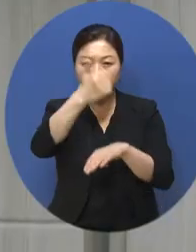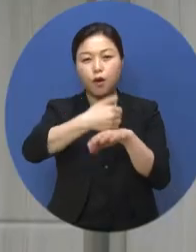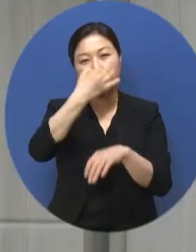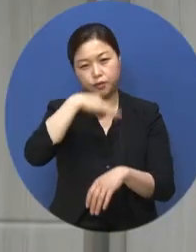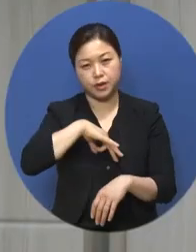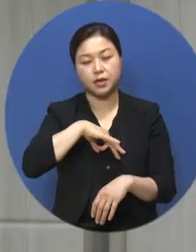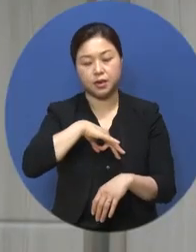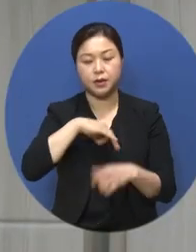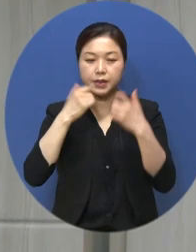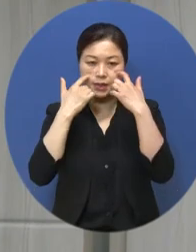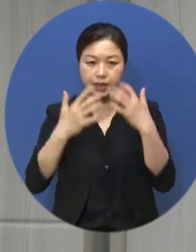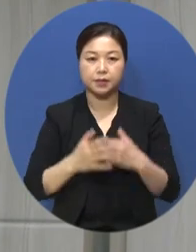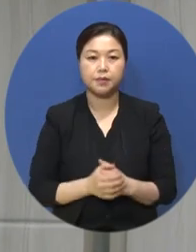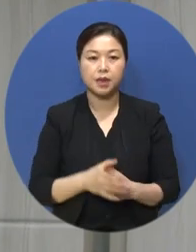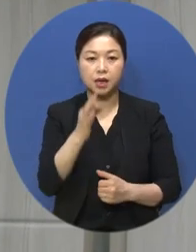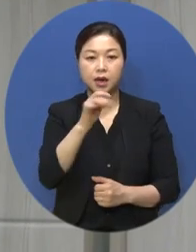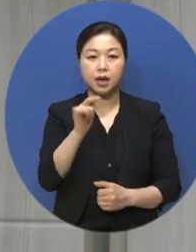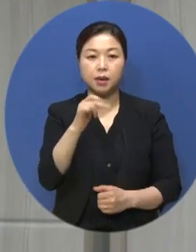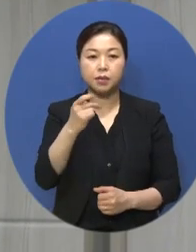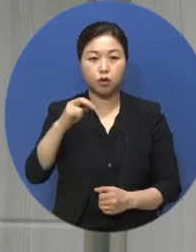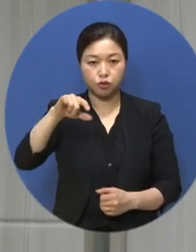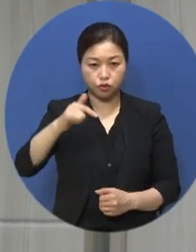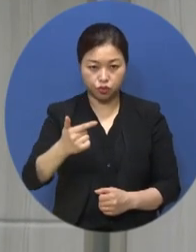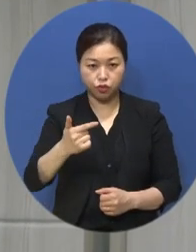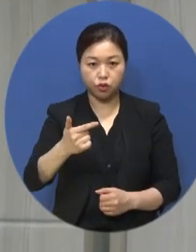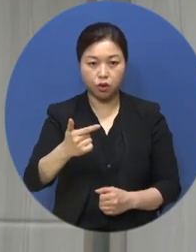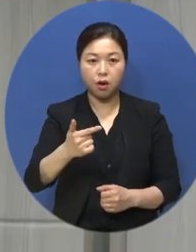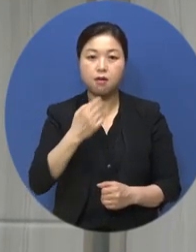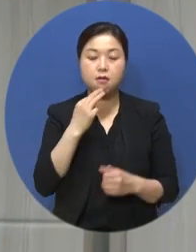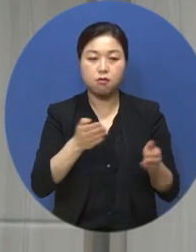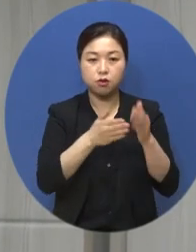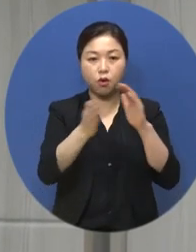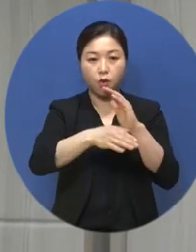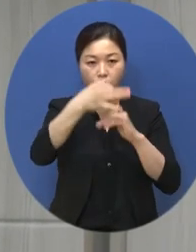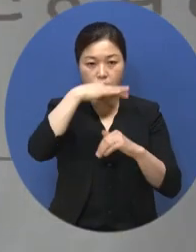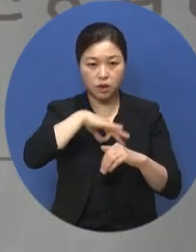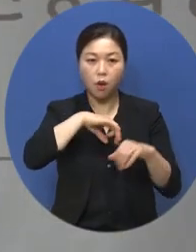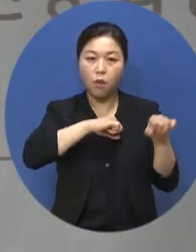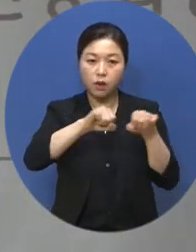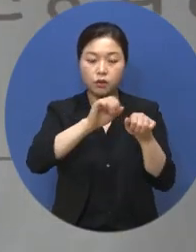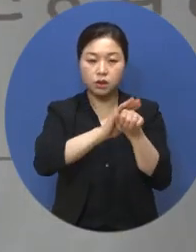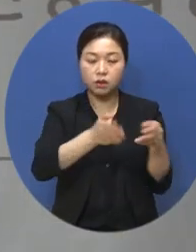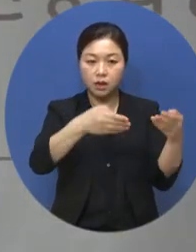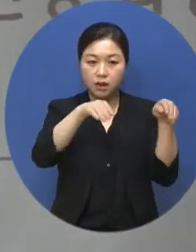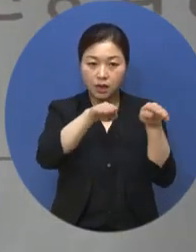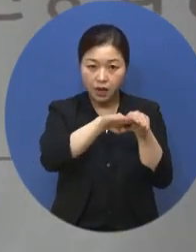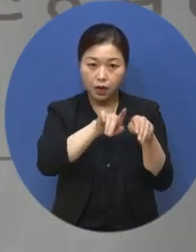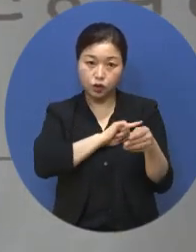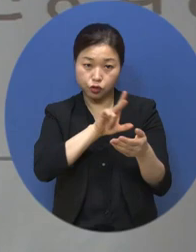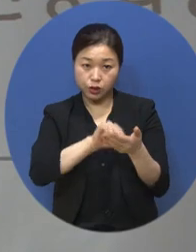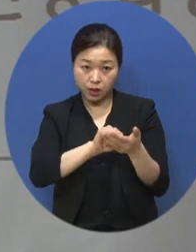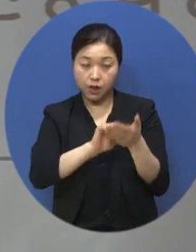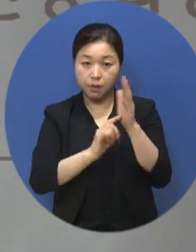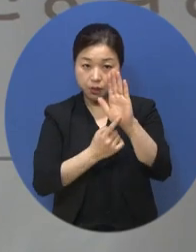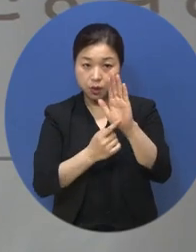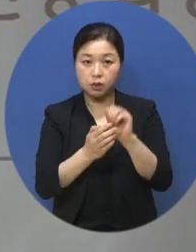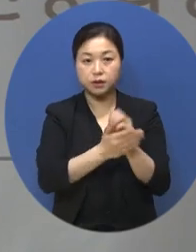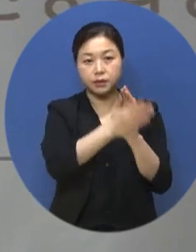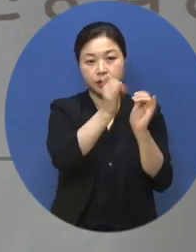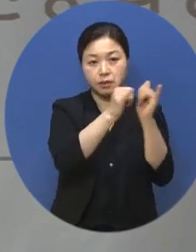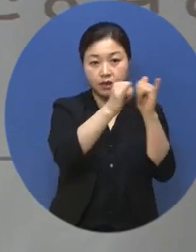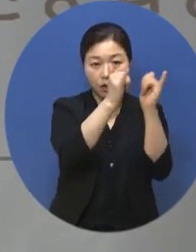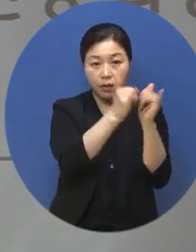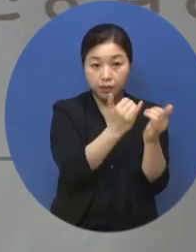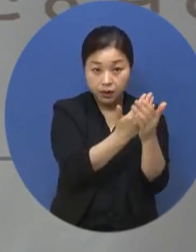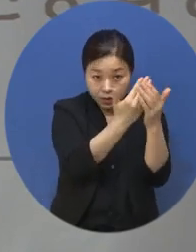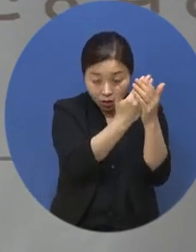합니다. 안명균 경기도 공익활동지원센터장의 주제 발표는 시민사회 활성화와 공익활동